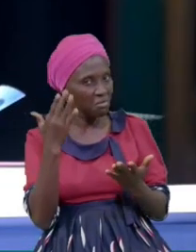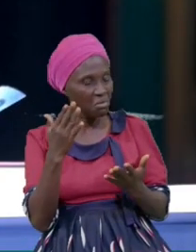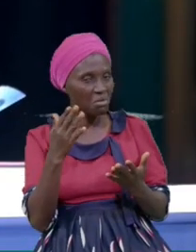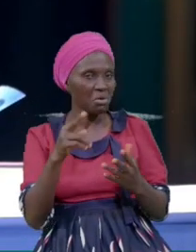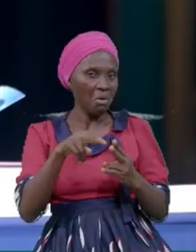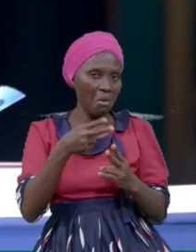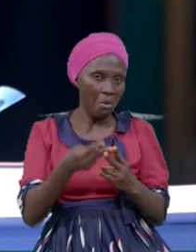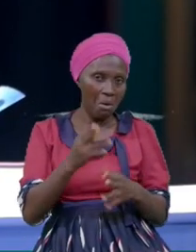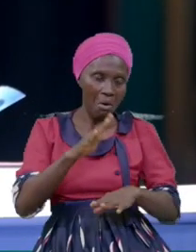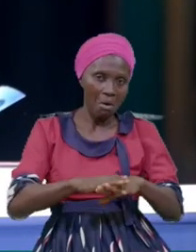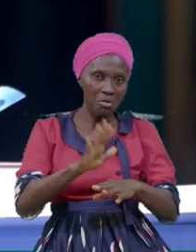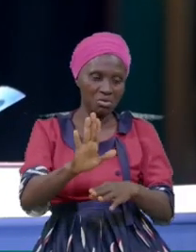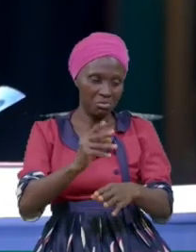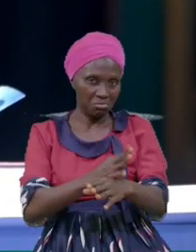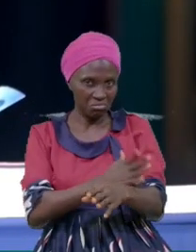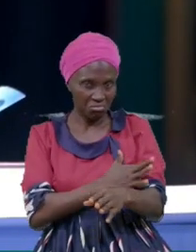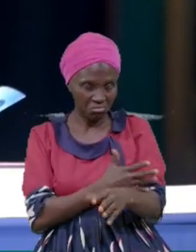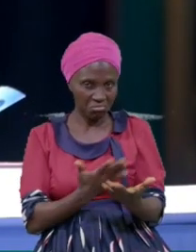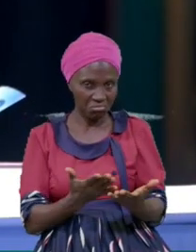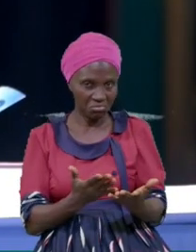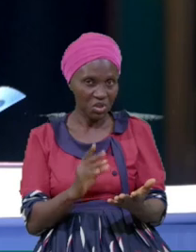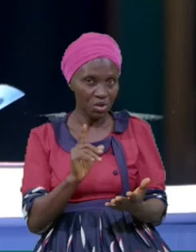Touchez dessus.